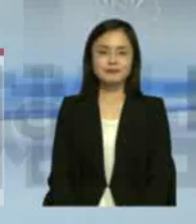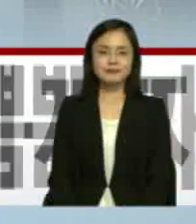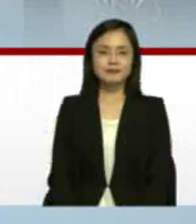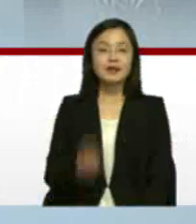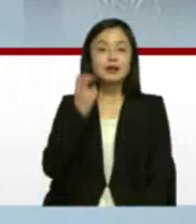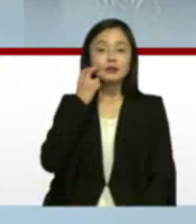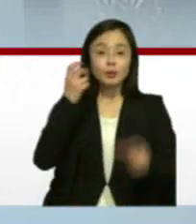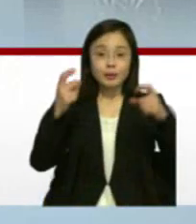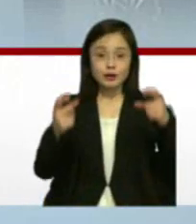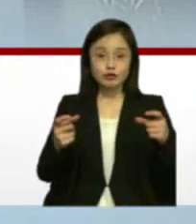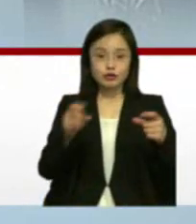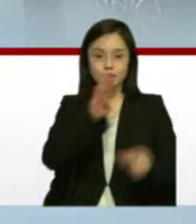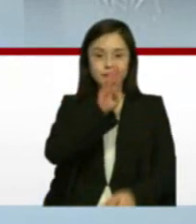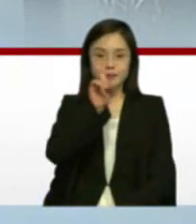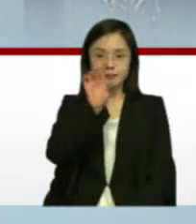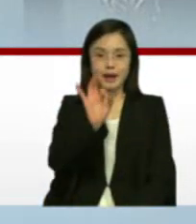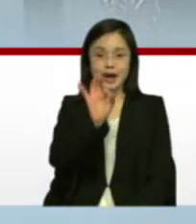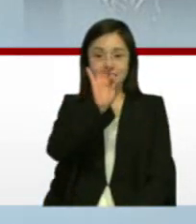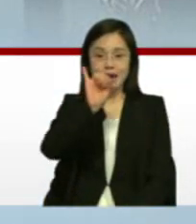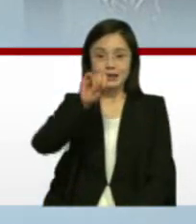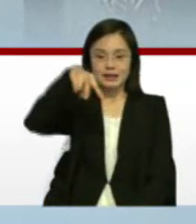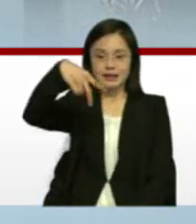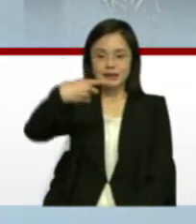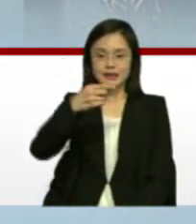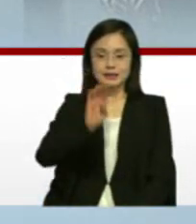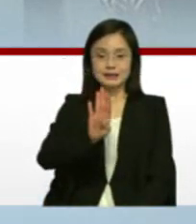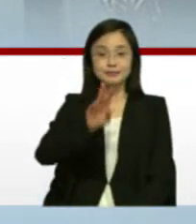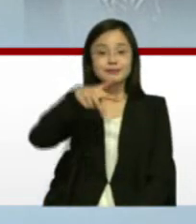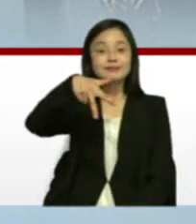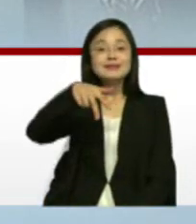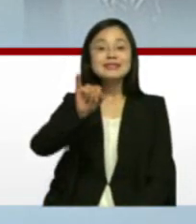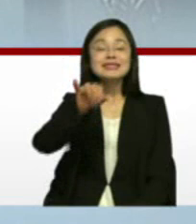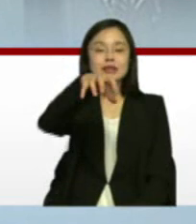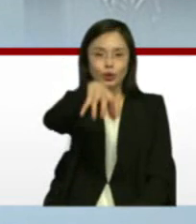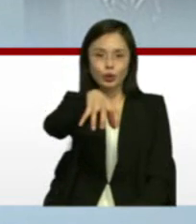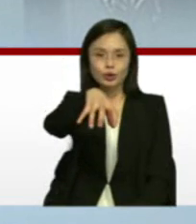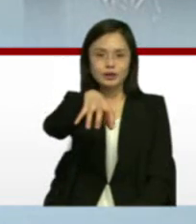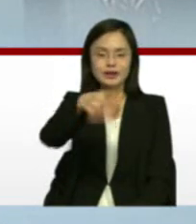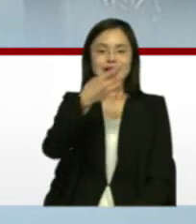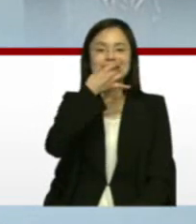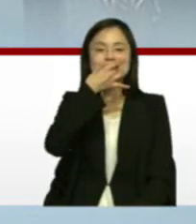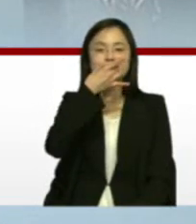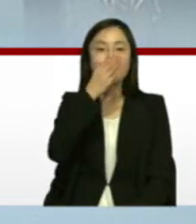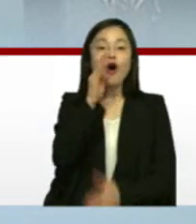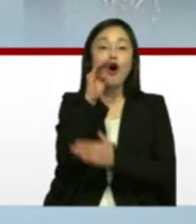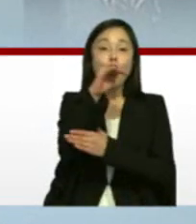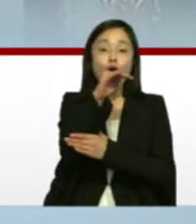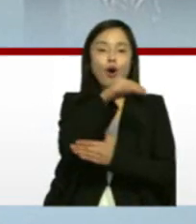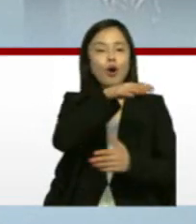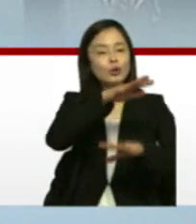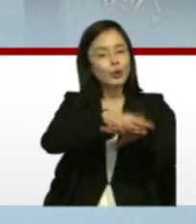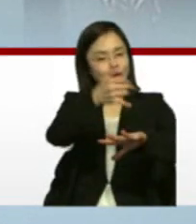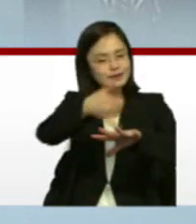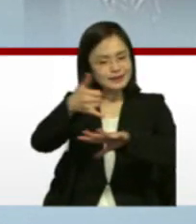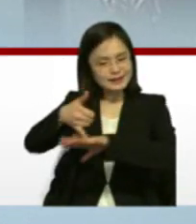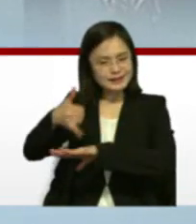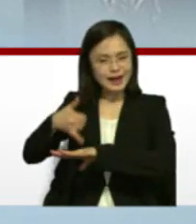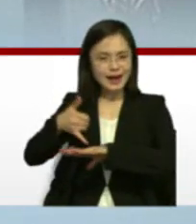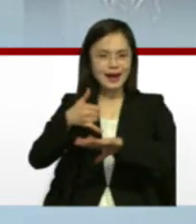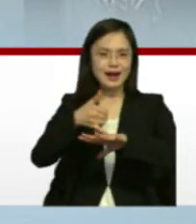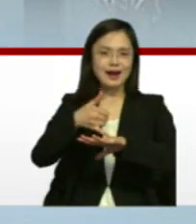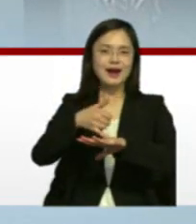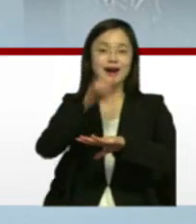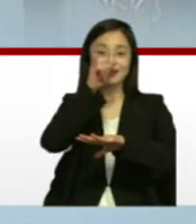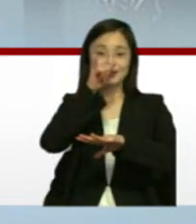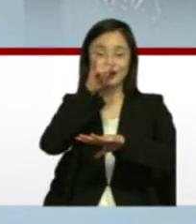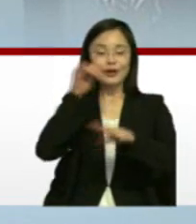송파구 방위습지에서는 매년 학생들이 벼농사를 지으며 농부의 땀방울을 경험합니다. 올해도 학생들이 돌본